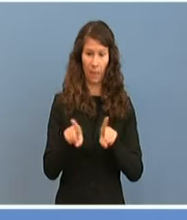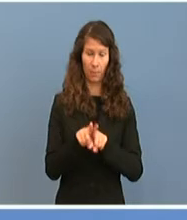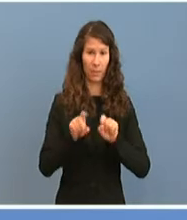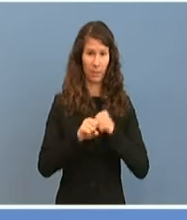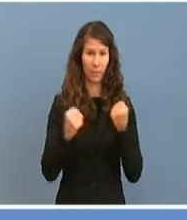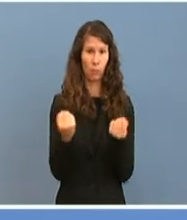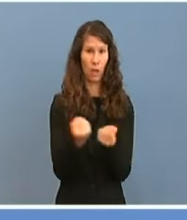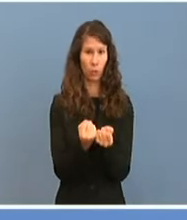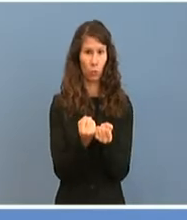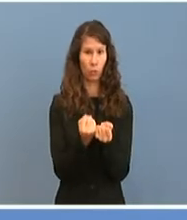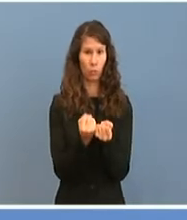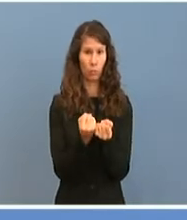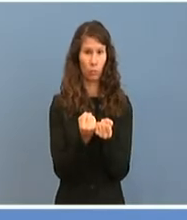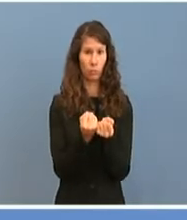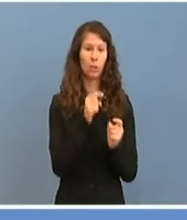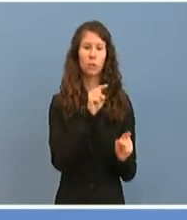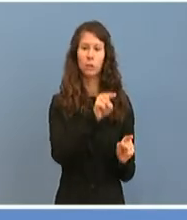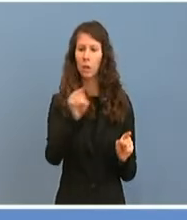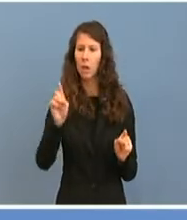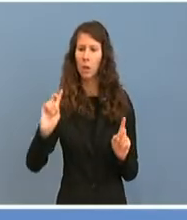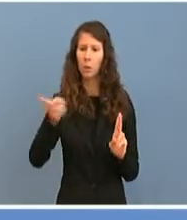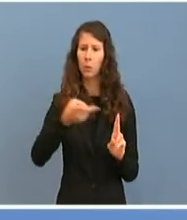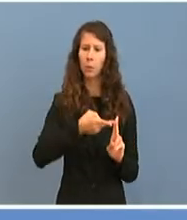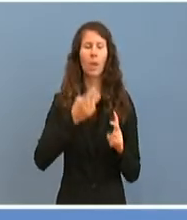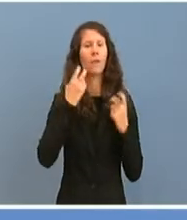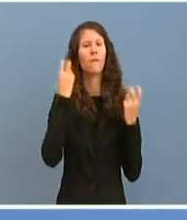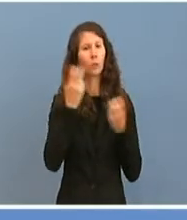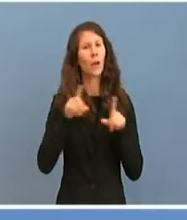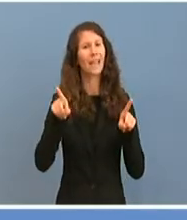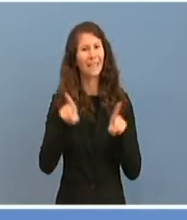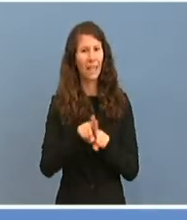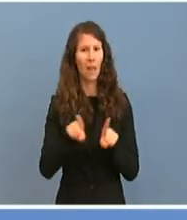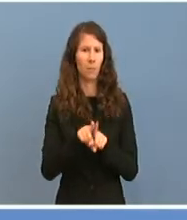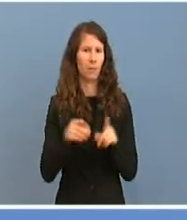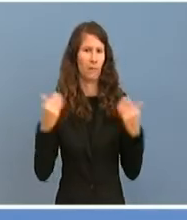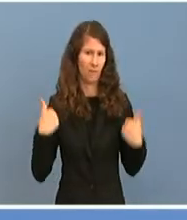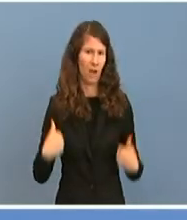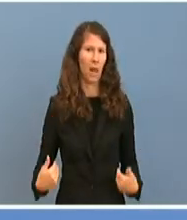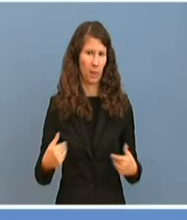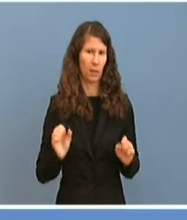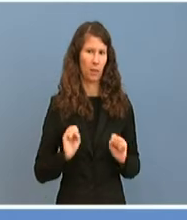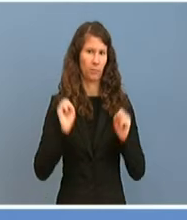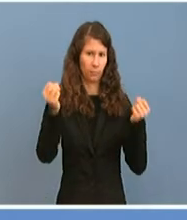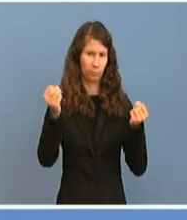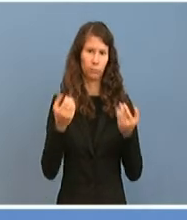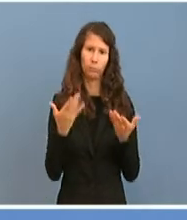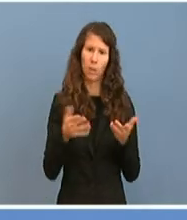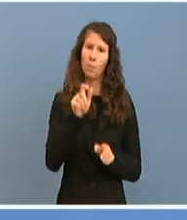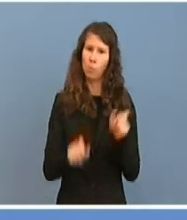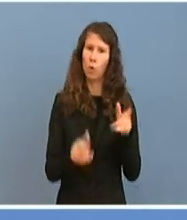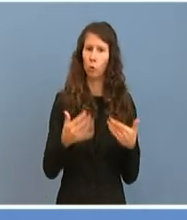möglichst auch vergleichbar behandelt werden. Das ist das, was die Bürger dann natürlich auch verstehen.